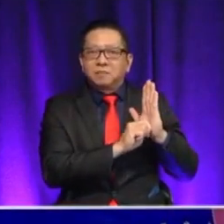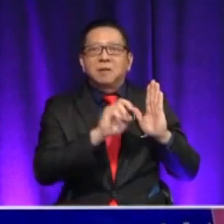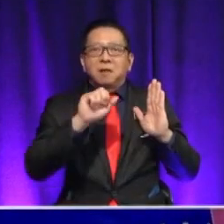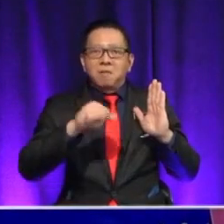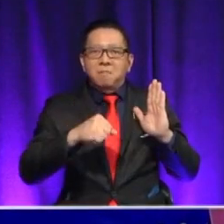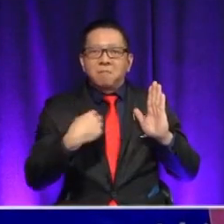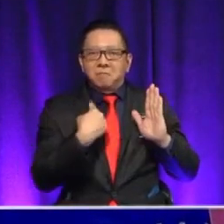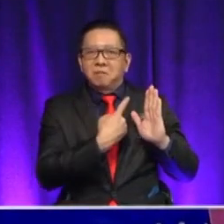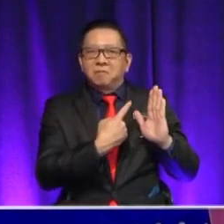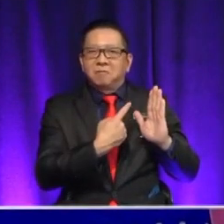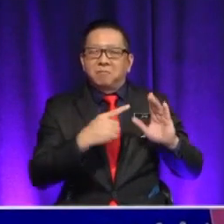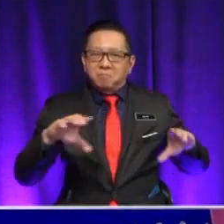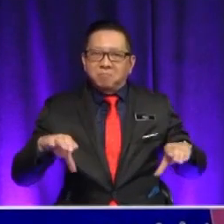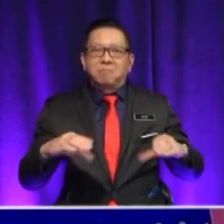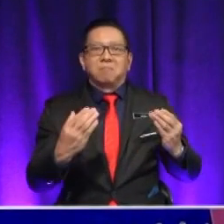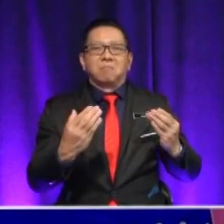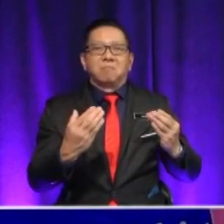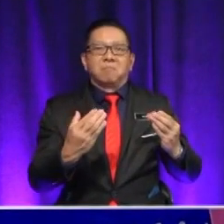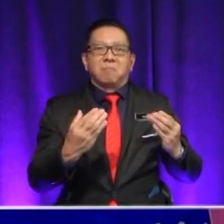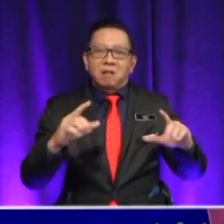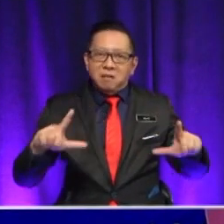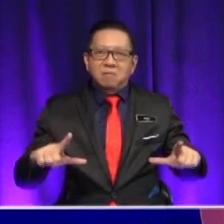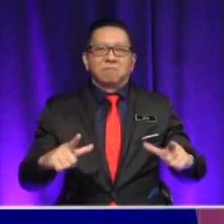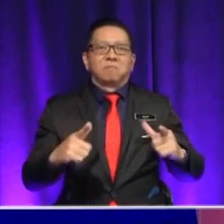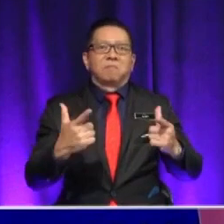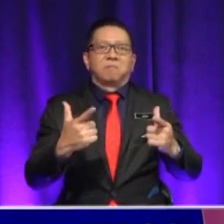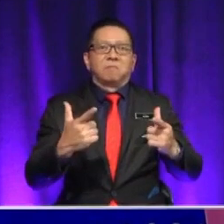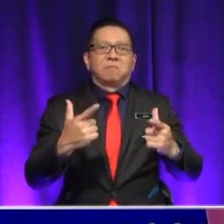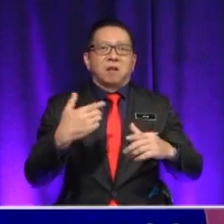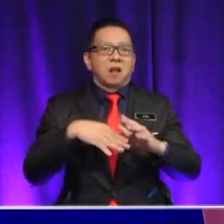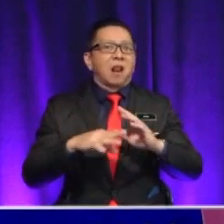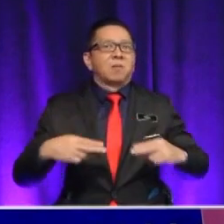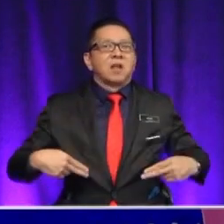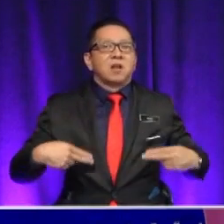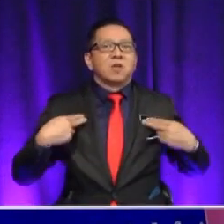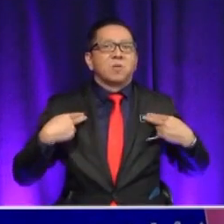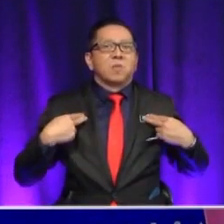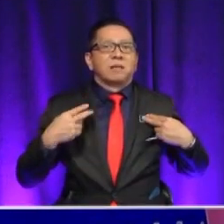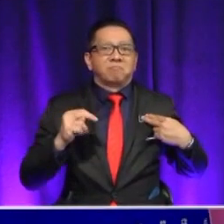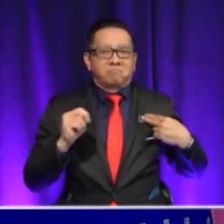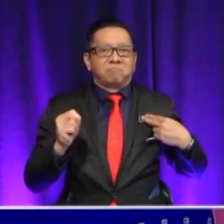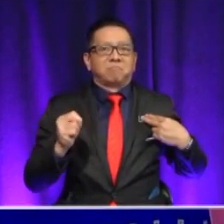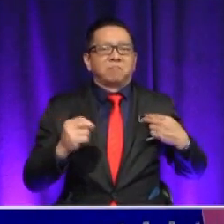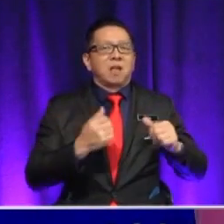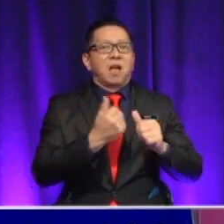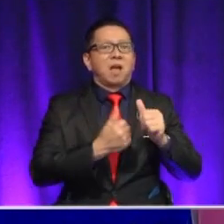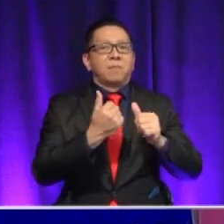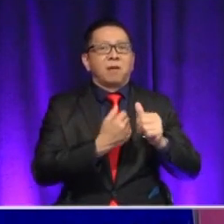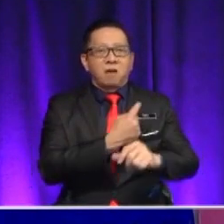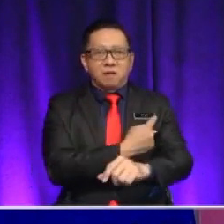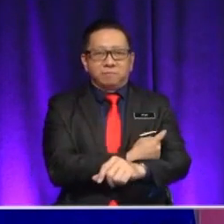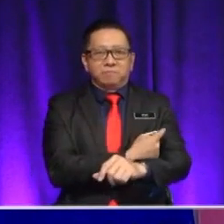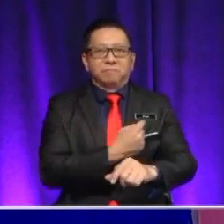kita laksanakan, yang boleh kita lakukan dalam kehidupan seharian kita. Okey Mira,